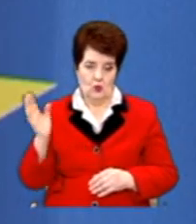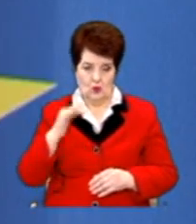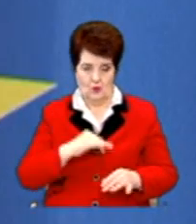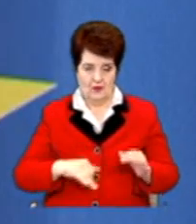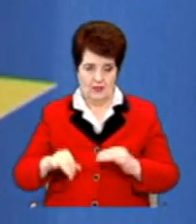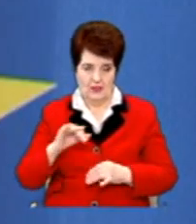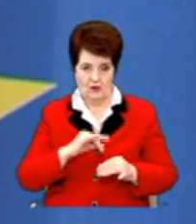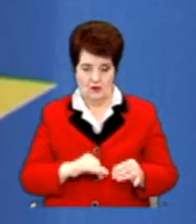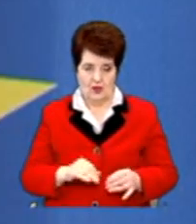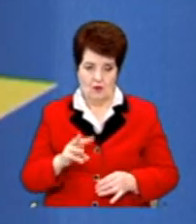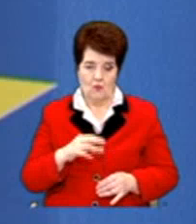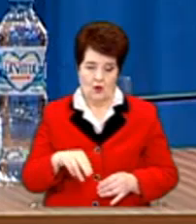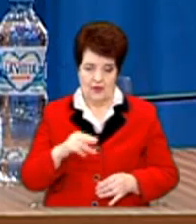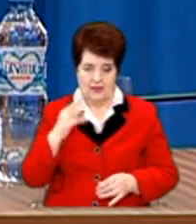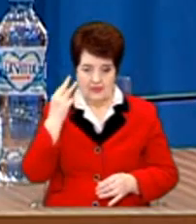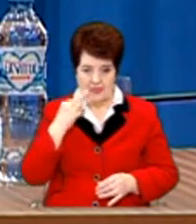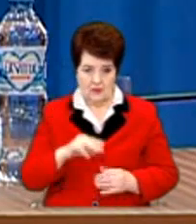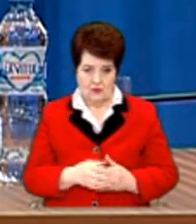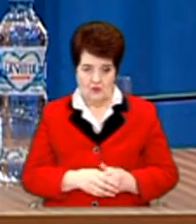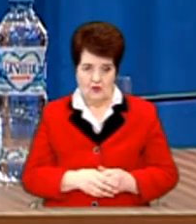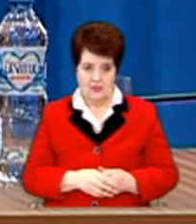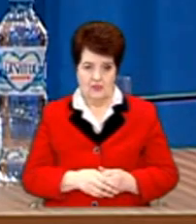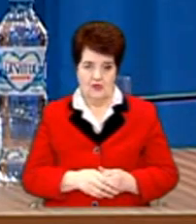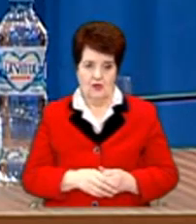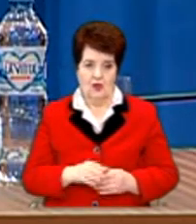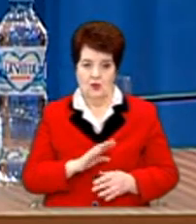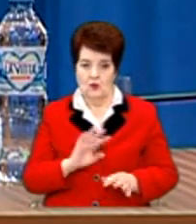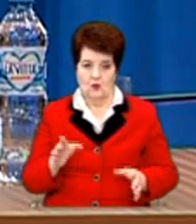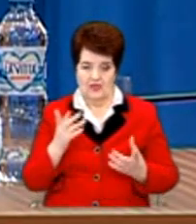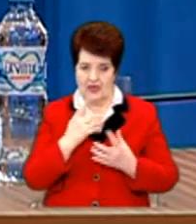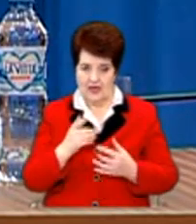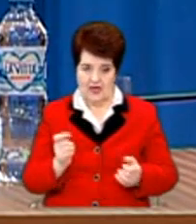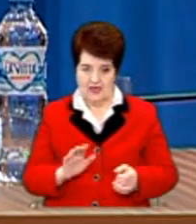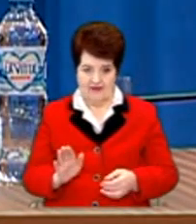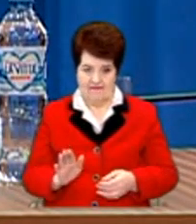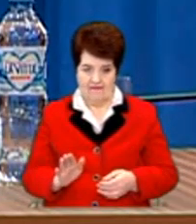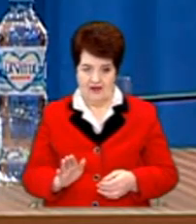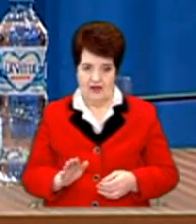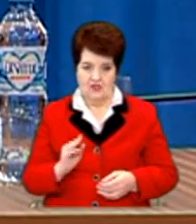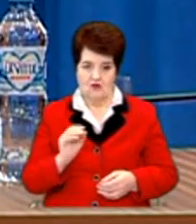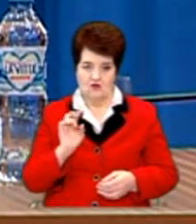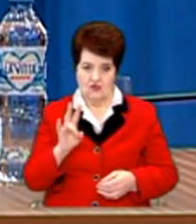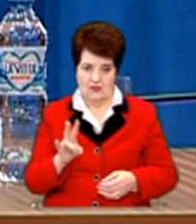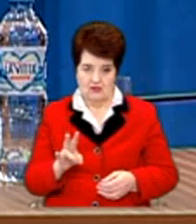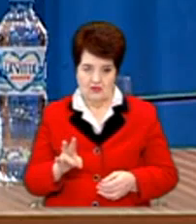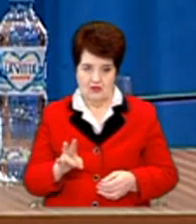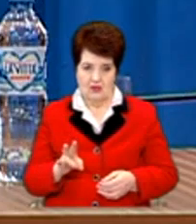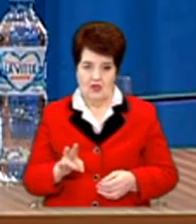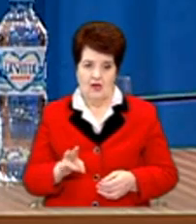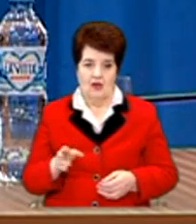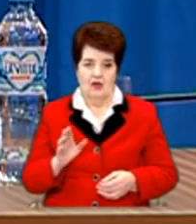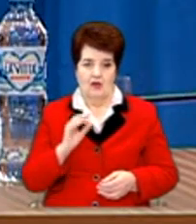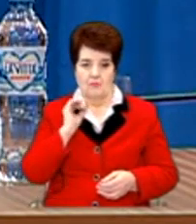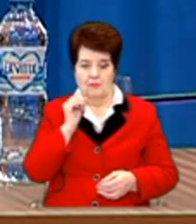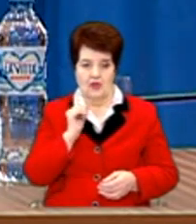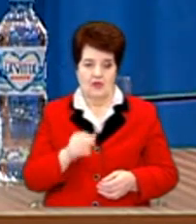discutăm la modul serios, nu populist și nu declarativ, de genul că gata, mâine